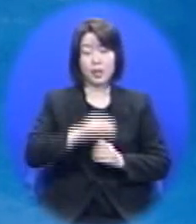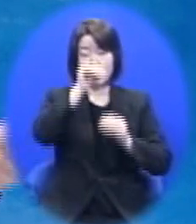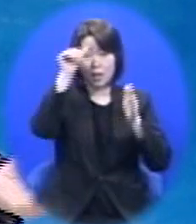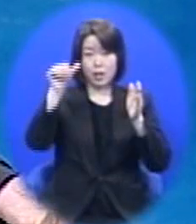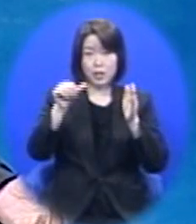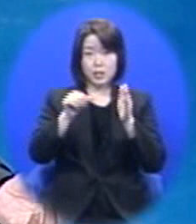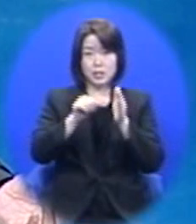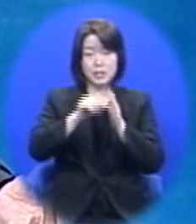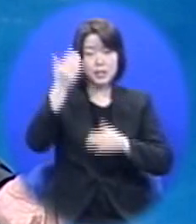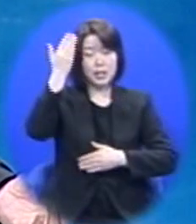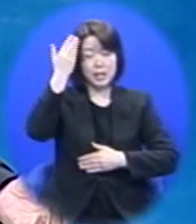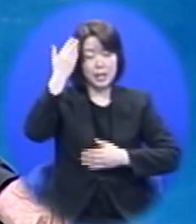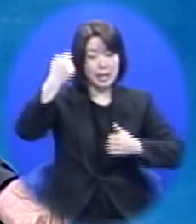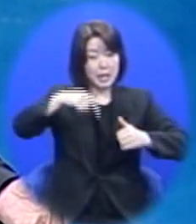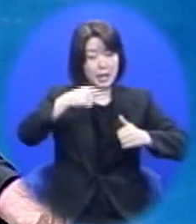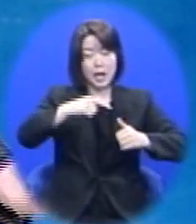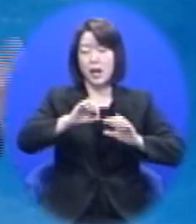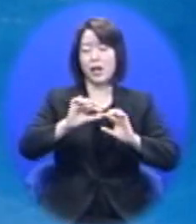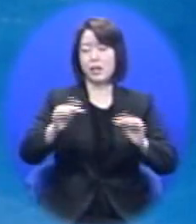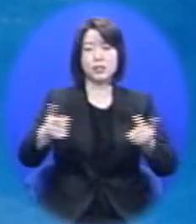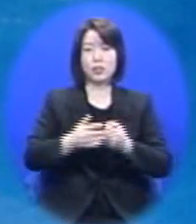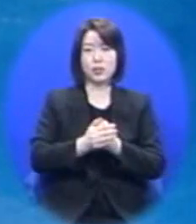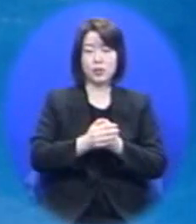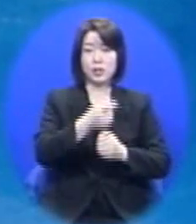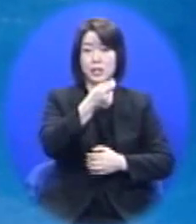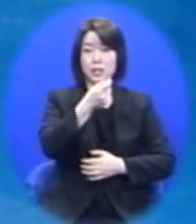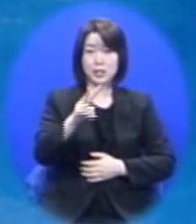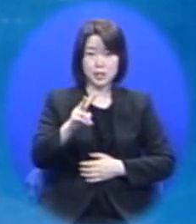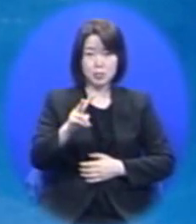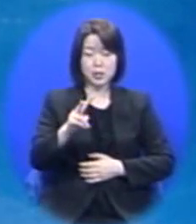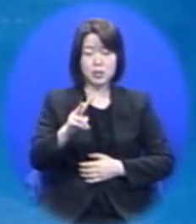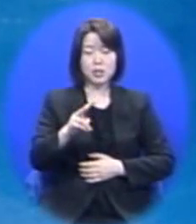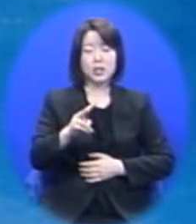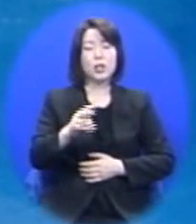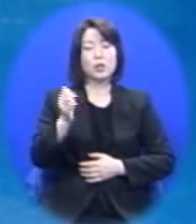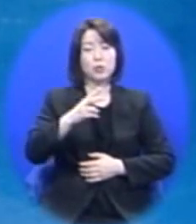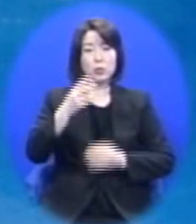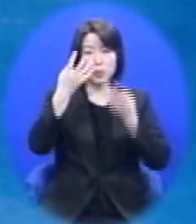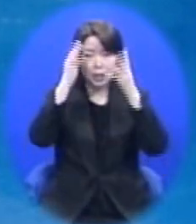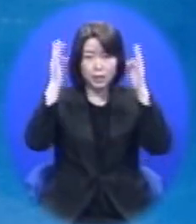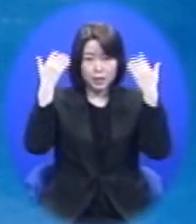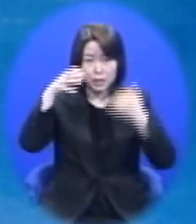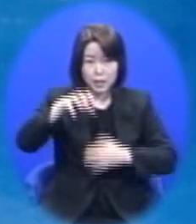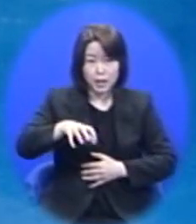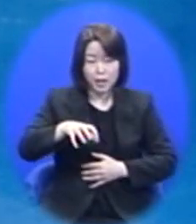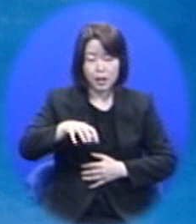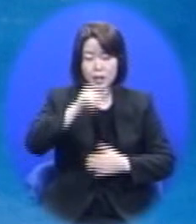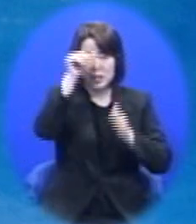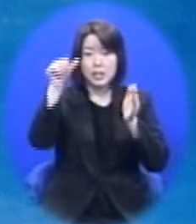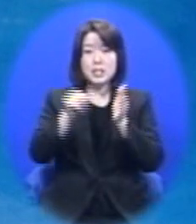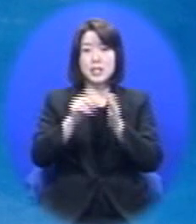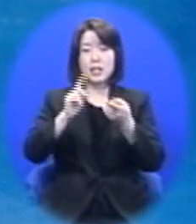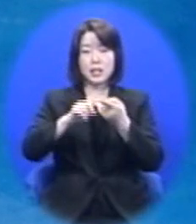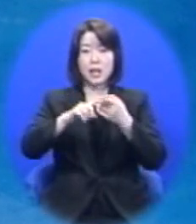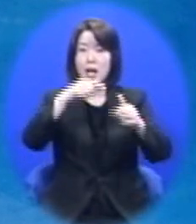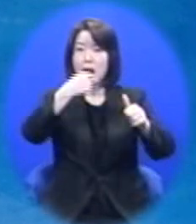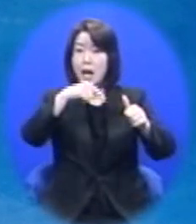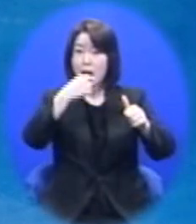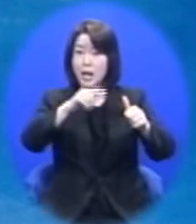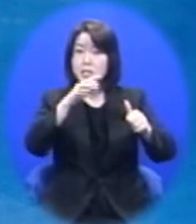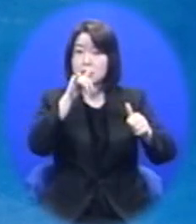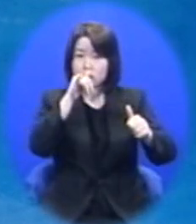인생 교양 강좌 아닙니다. 뭐 TV에서도 하고 대학에서도 인생에 대해서 교양 강좌가